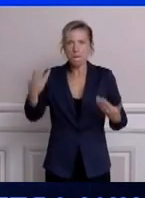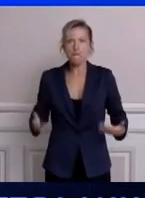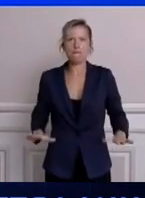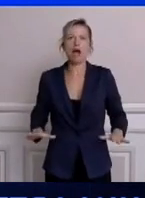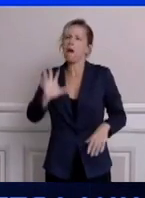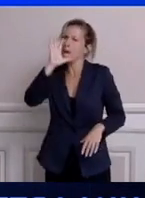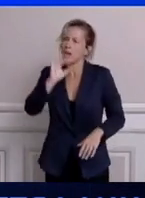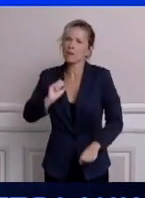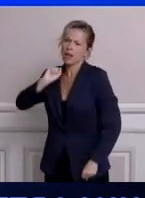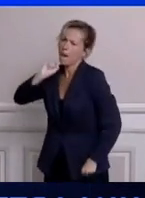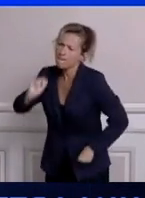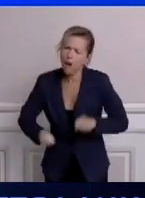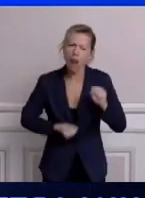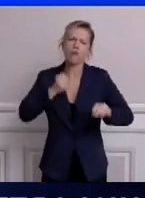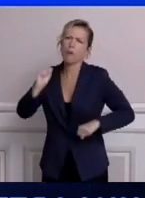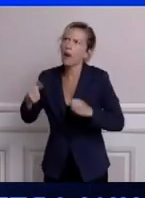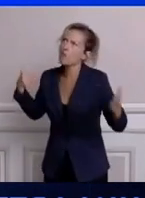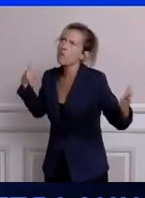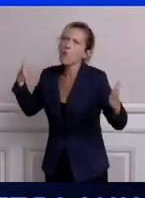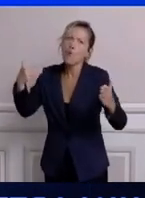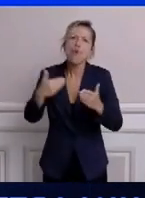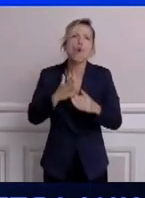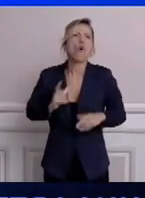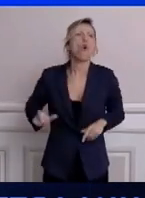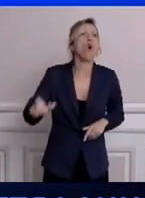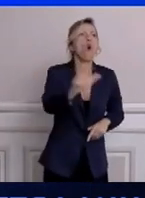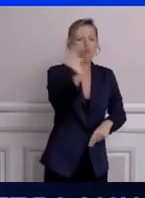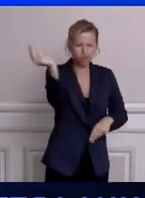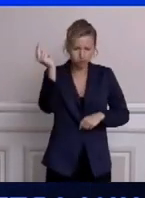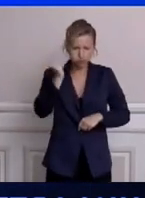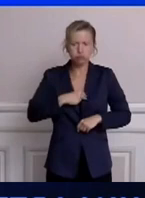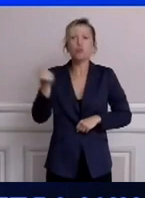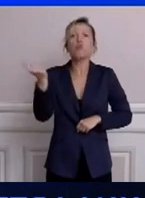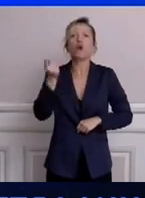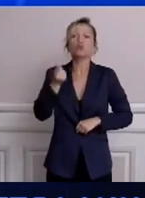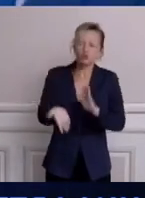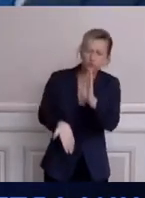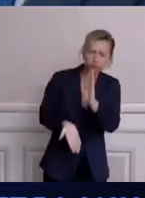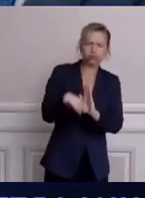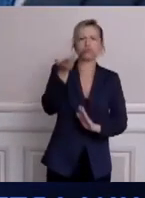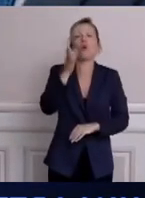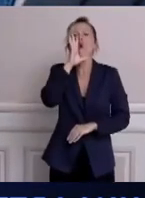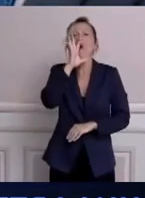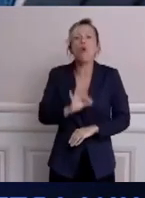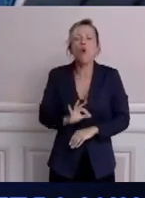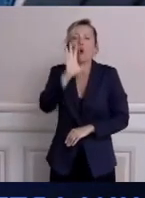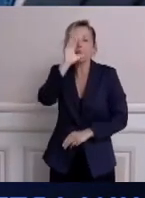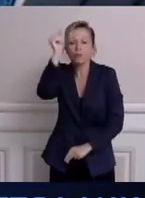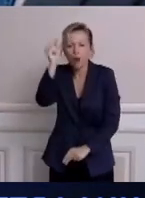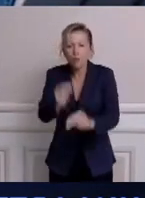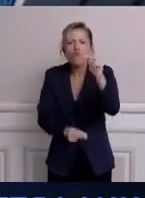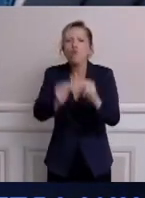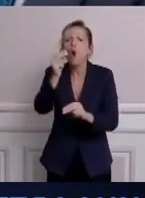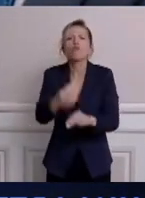και μας αντάμιψαν με υψηλά ποσοστά στις εκλογές, γιατί το μεγαλύτερο πρόβλημα το οποίο είχαμε να διαχειριστούμε, το μεταναστευτικό,